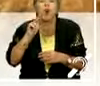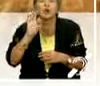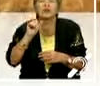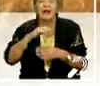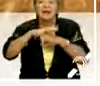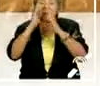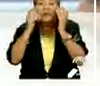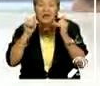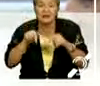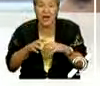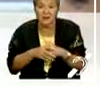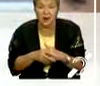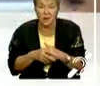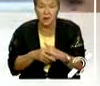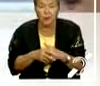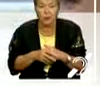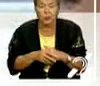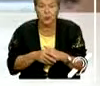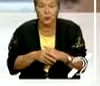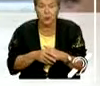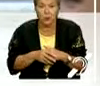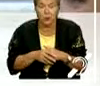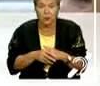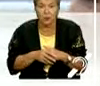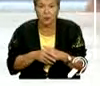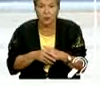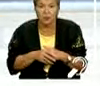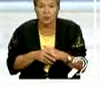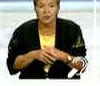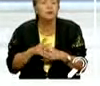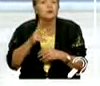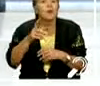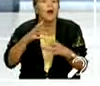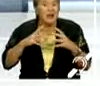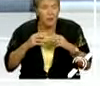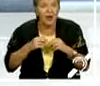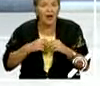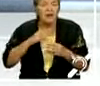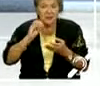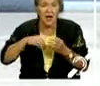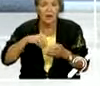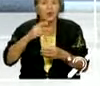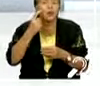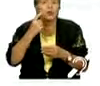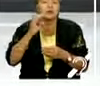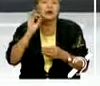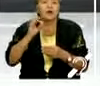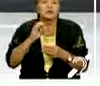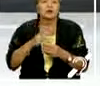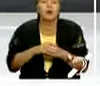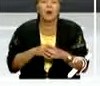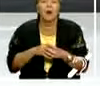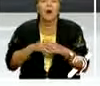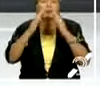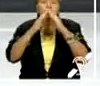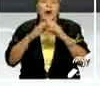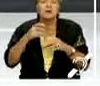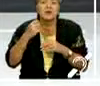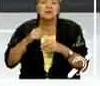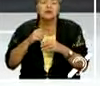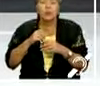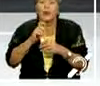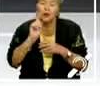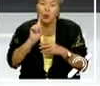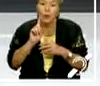dimineață. PNL este de acord cu acel impozit de 1% pentru locuințele mai scumpe? Exclus. În domeniul cărții trebuie să